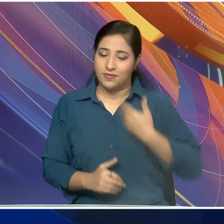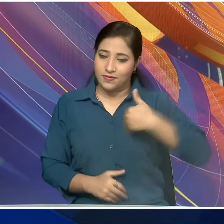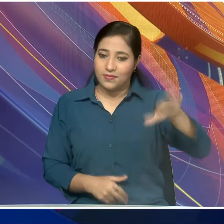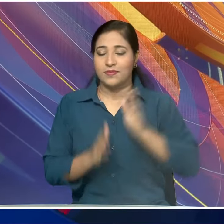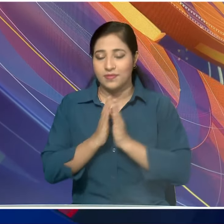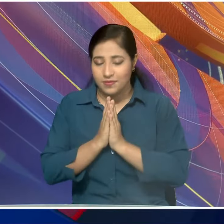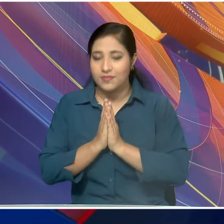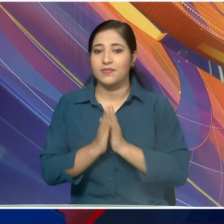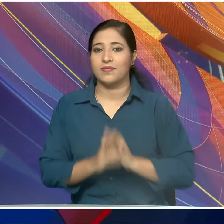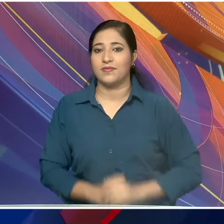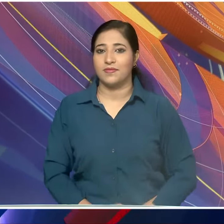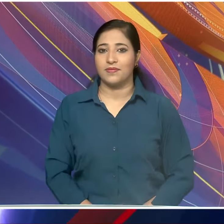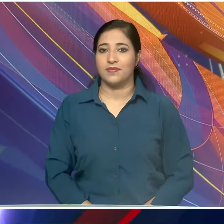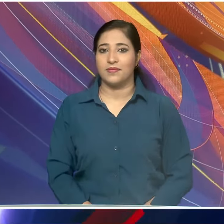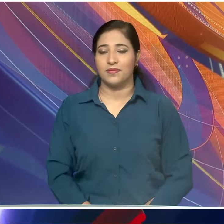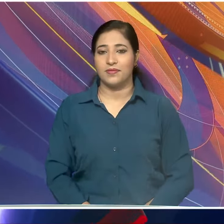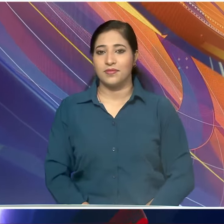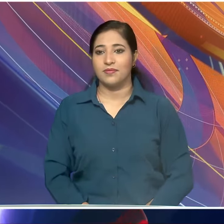अनुमति। नमस्कार।